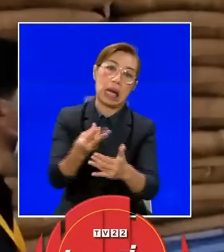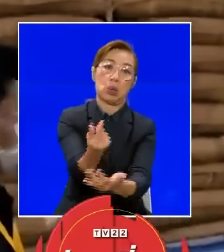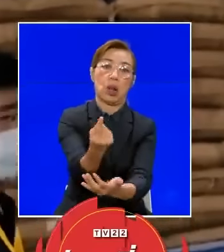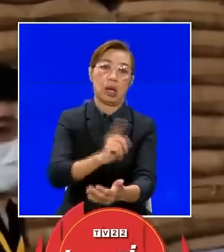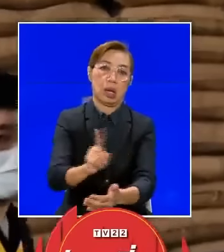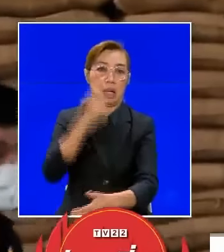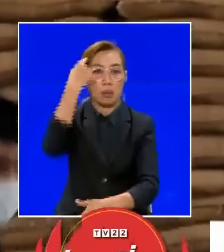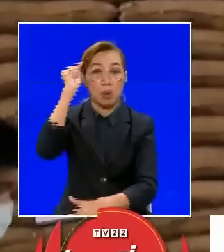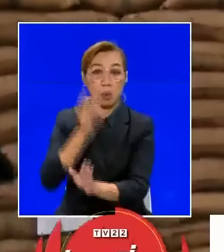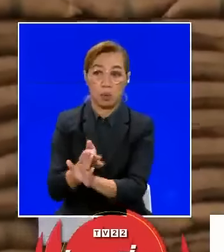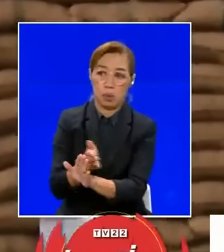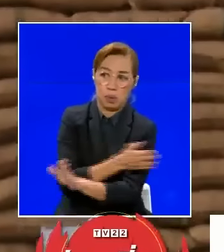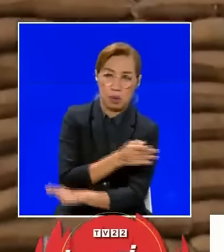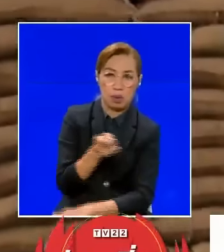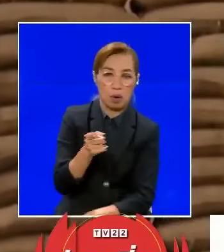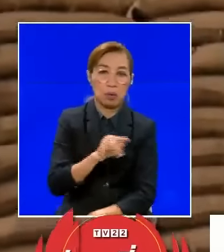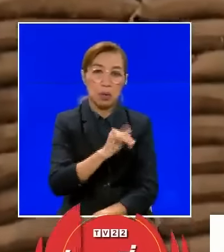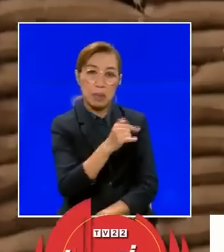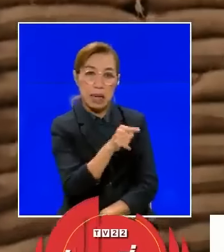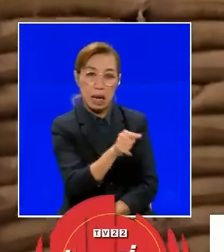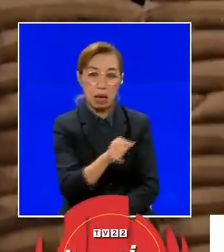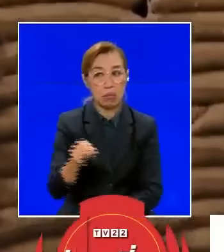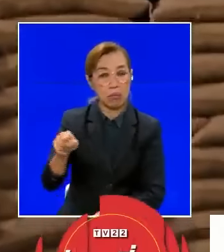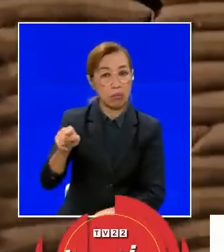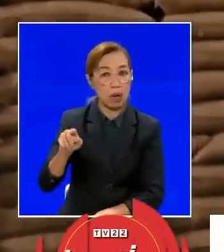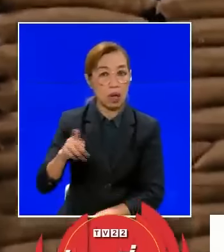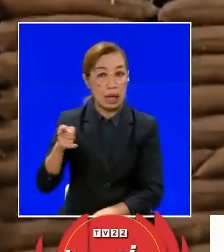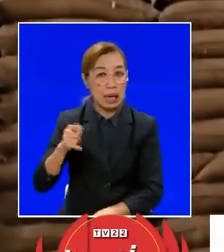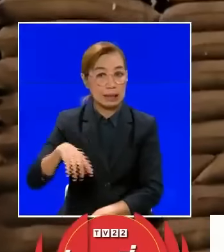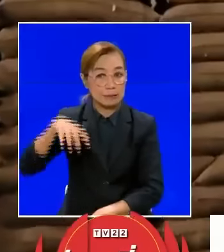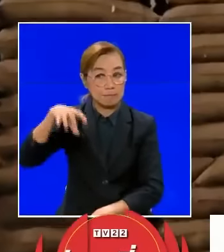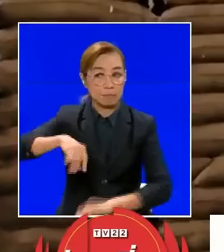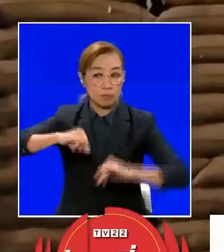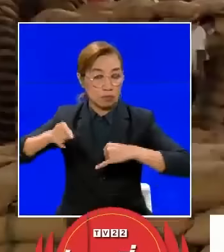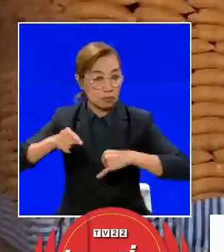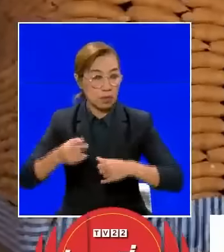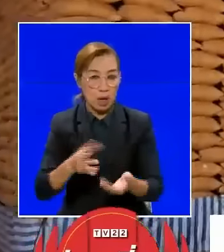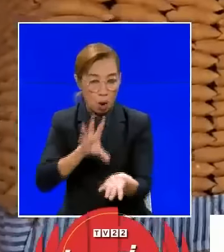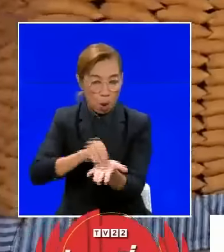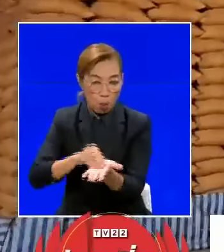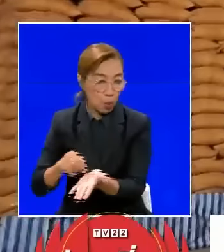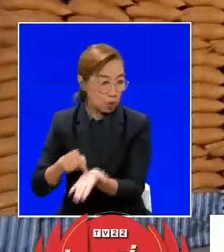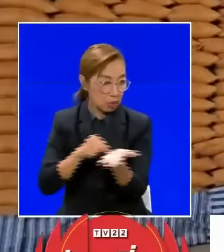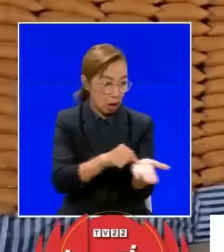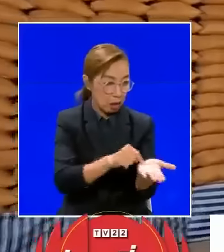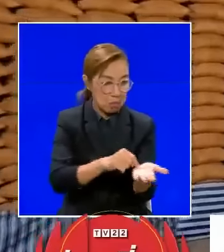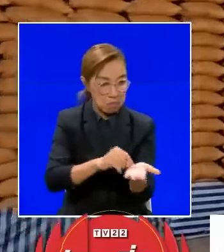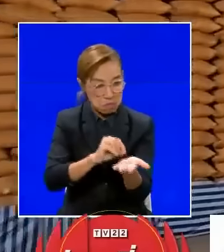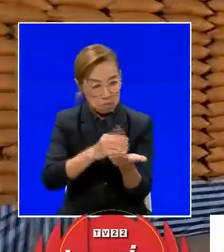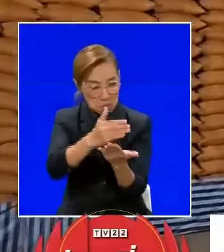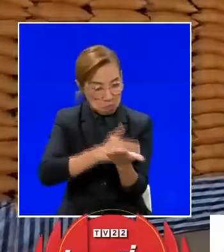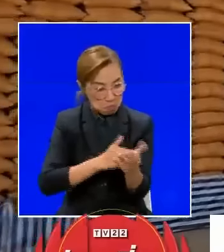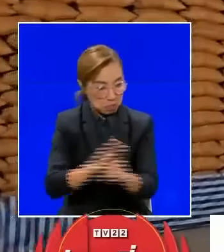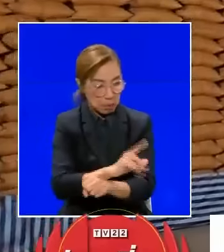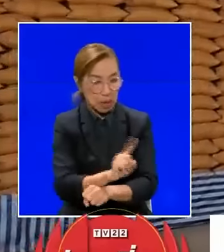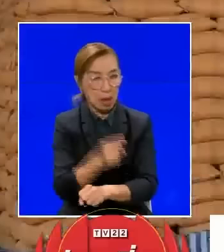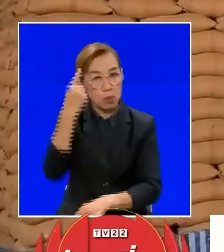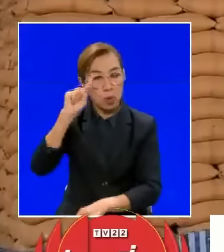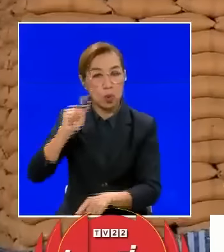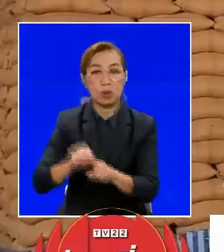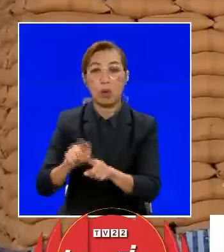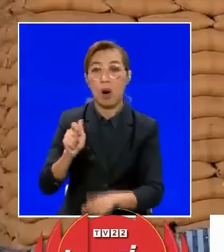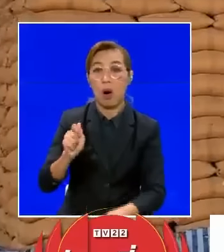เอียดก่อนหน้านี้เขาจะมีข้อมูลเกี่ยวกับข้าวให้กับผู้ที่จะเข้าประมูลมากน้อยขนาดไหนด้วยแต่ว่ามีรายงานข่าวจากองค์การคลังสินค้า